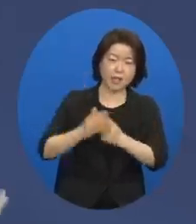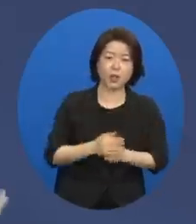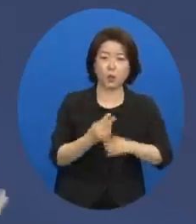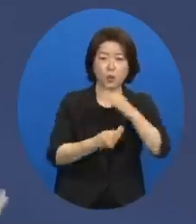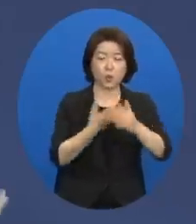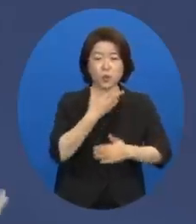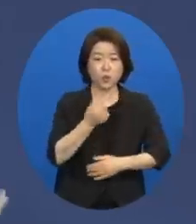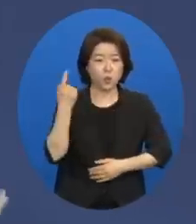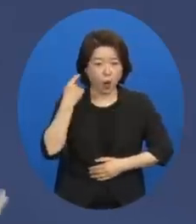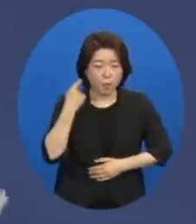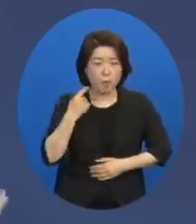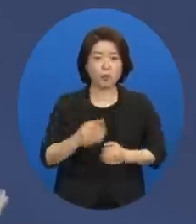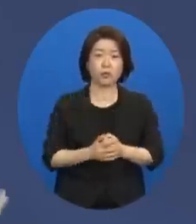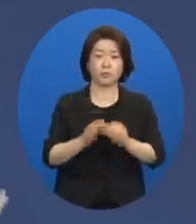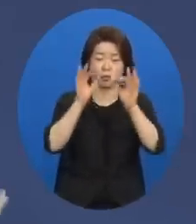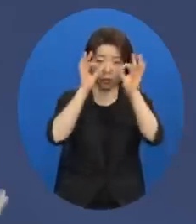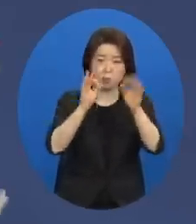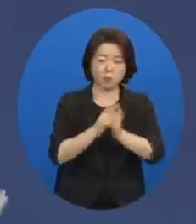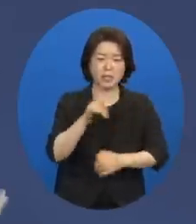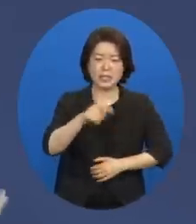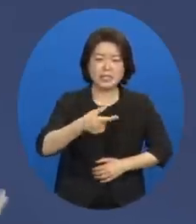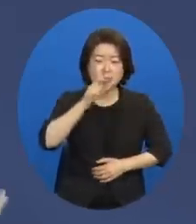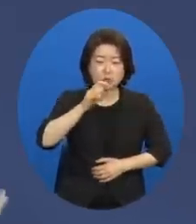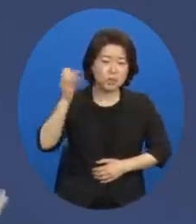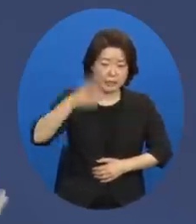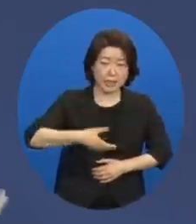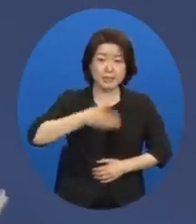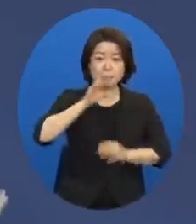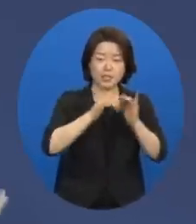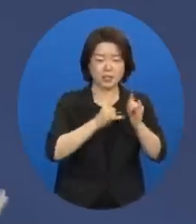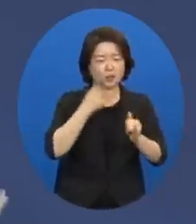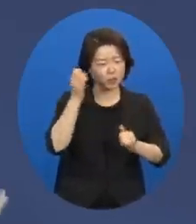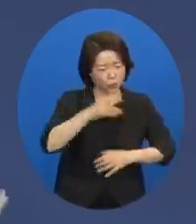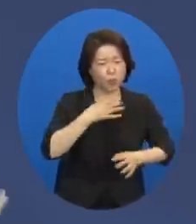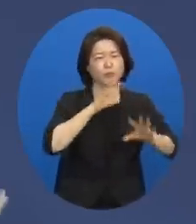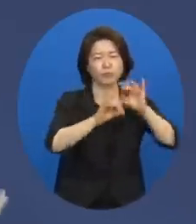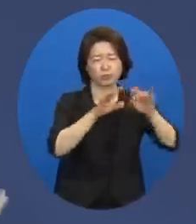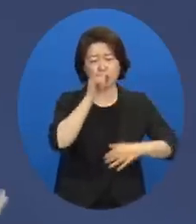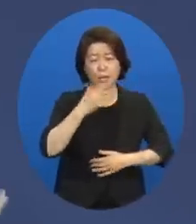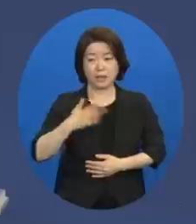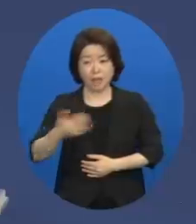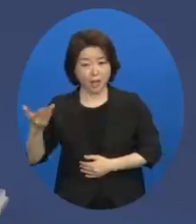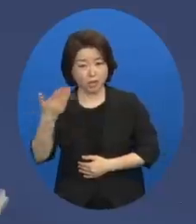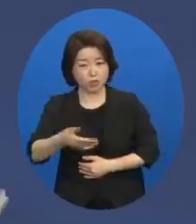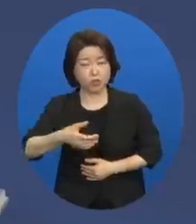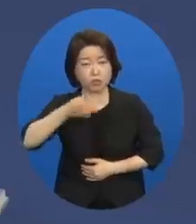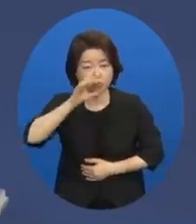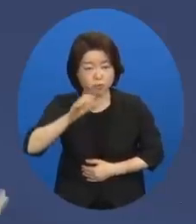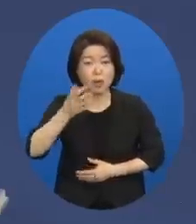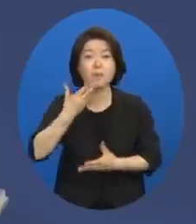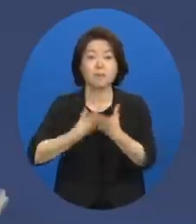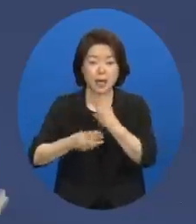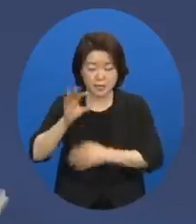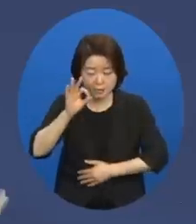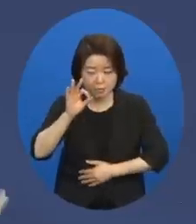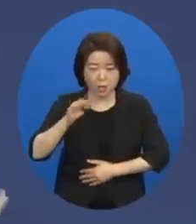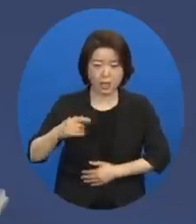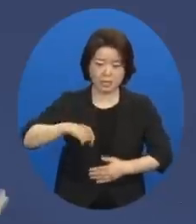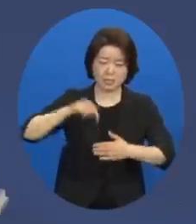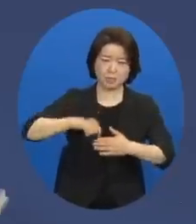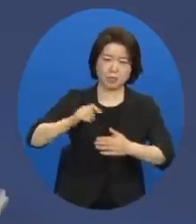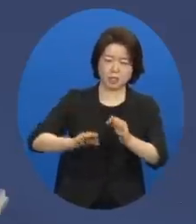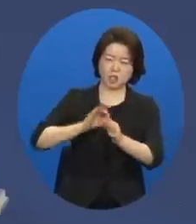14절에 이 물을 마시는 자마다 다시 목마르리니와 내가 주는 물을 먹는 자는 배에서부터 영원하도록